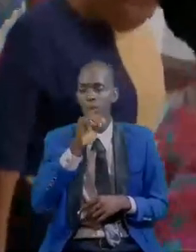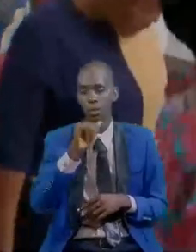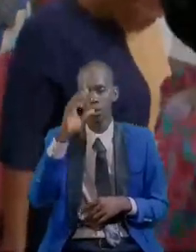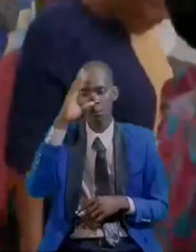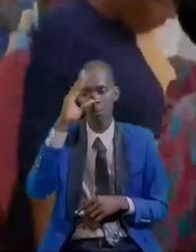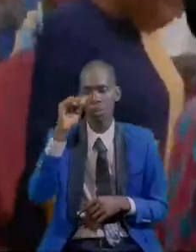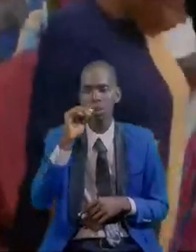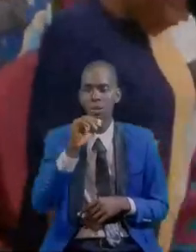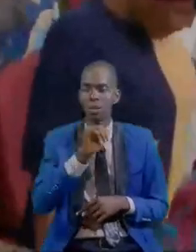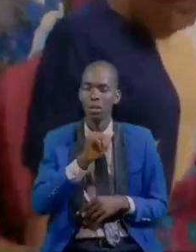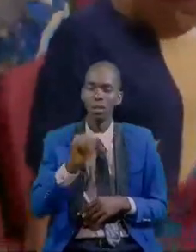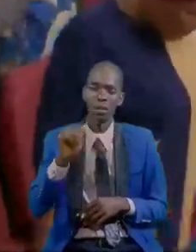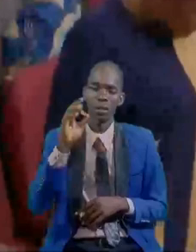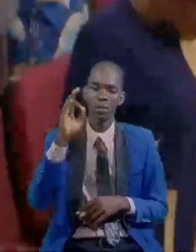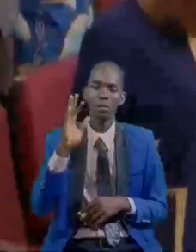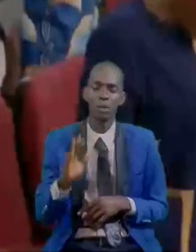d'intégrité.